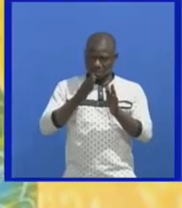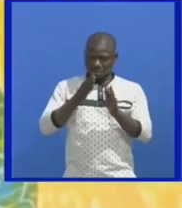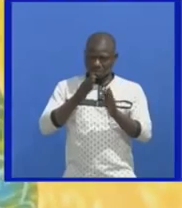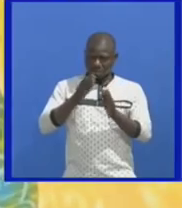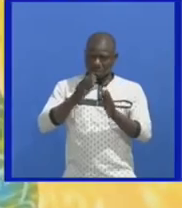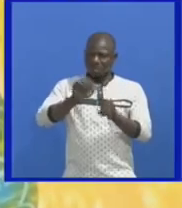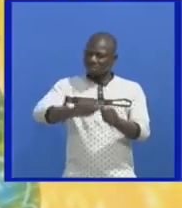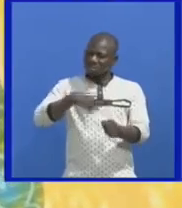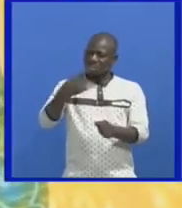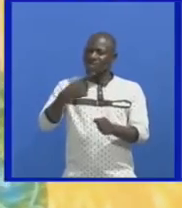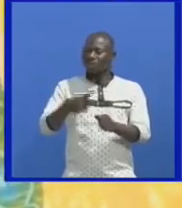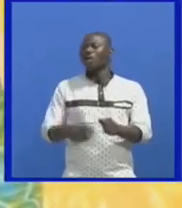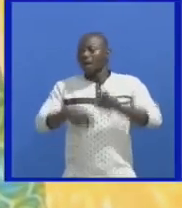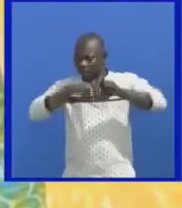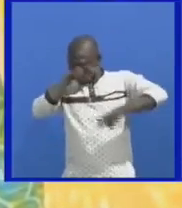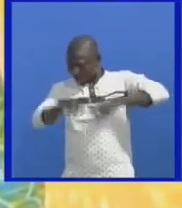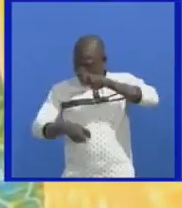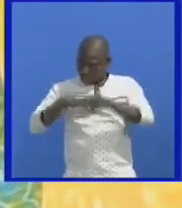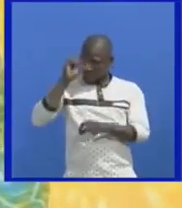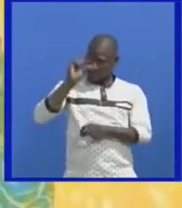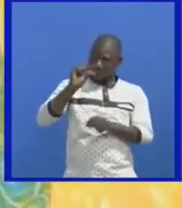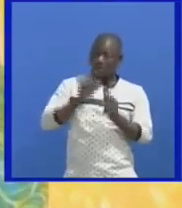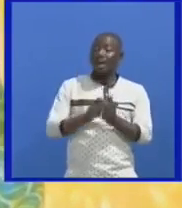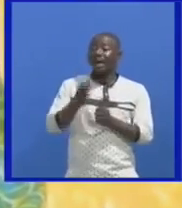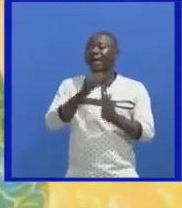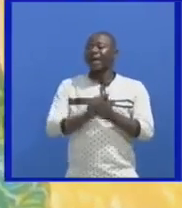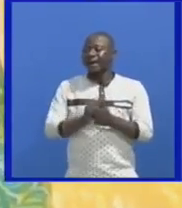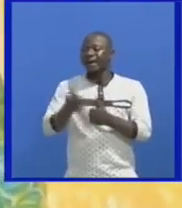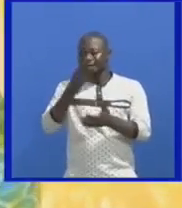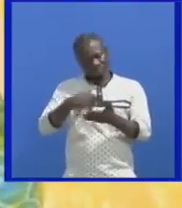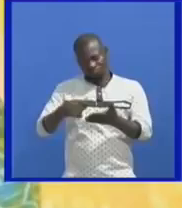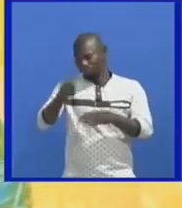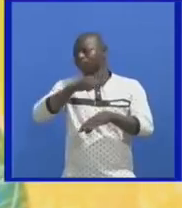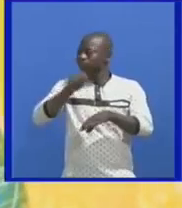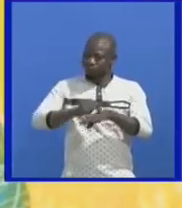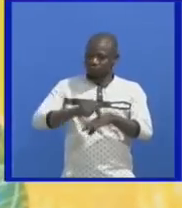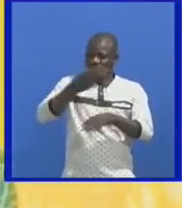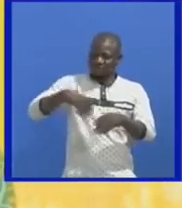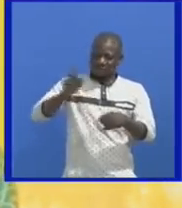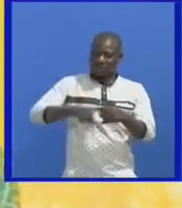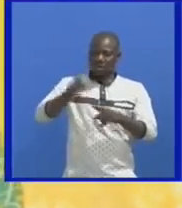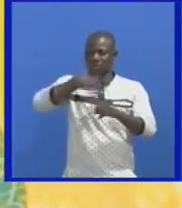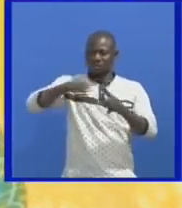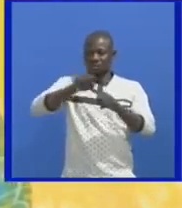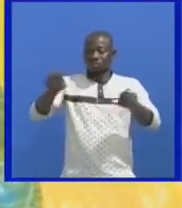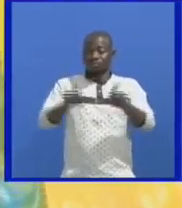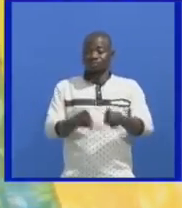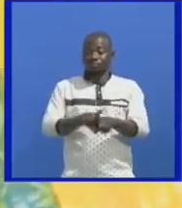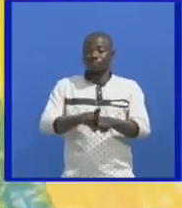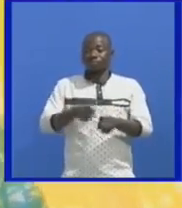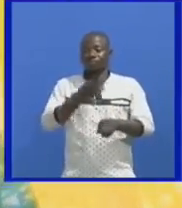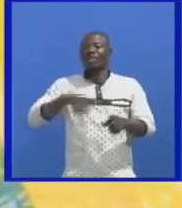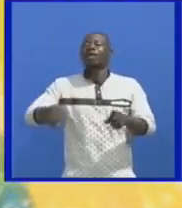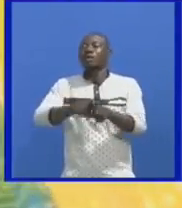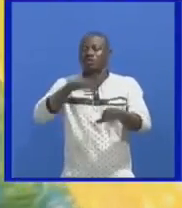analyse un peu. Et bon, c'est naturel quand il y a une situation de ce genre. Et tout le monde s'attendait